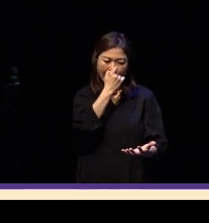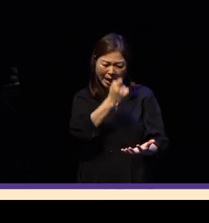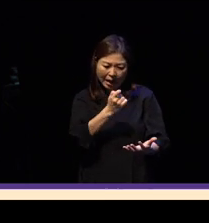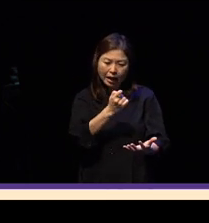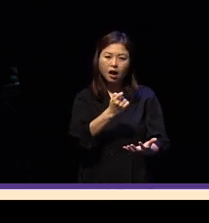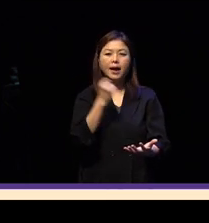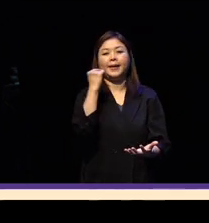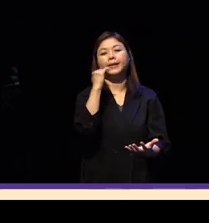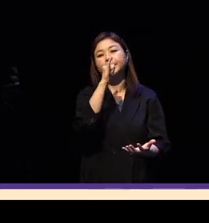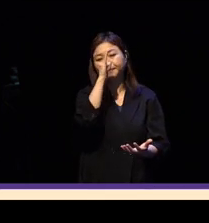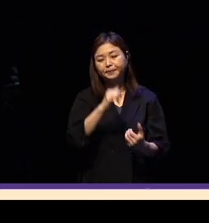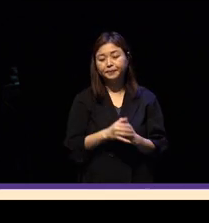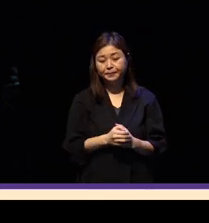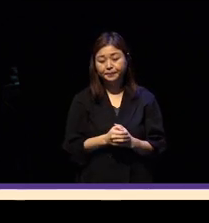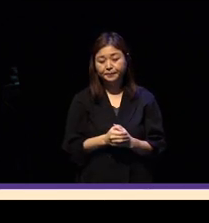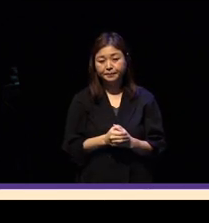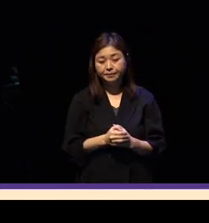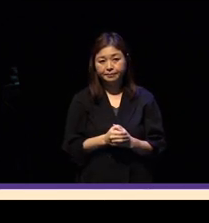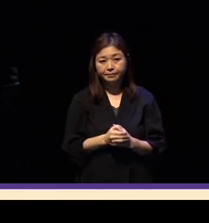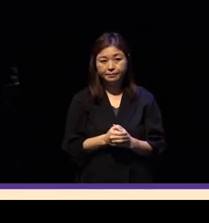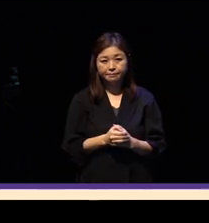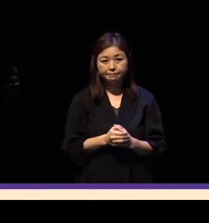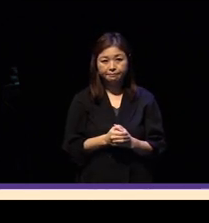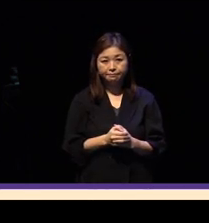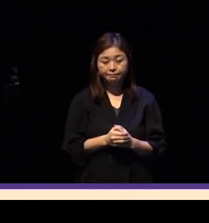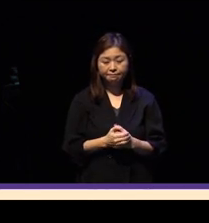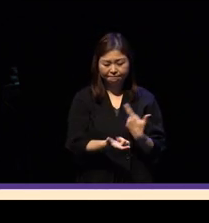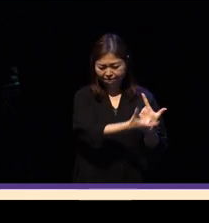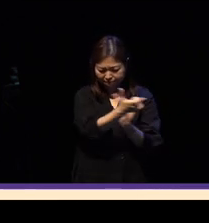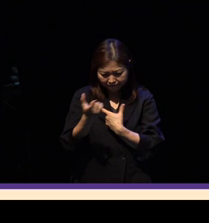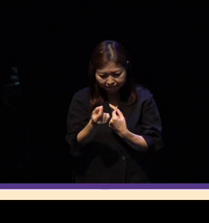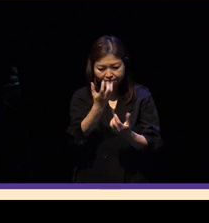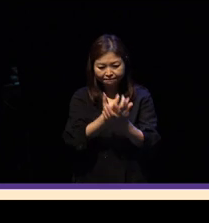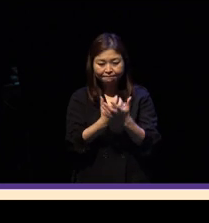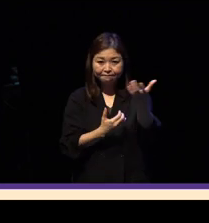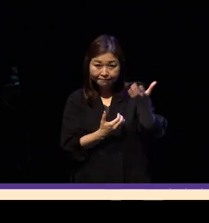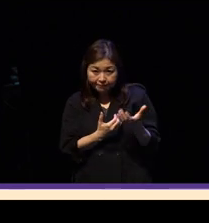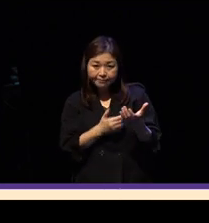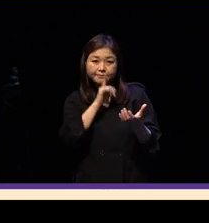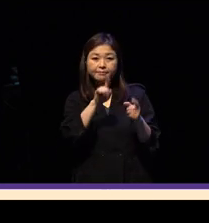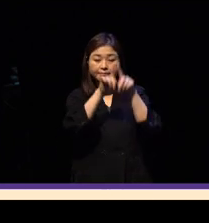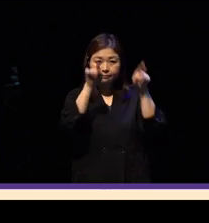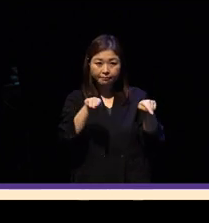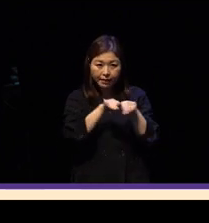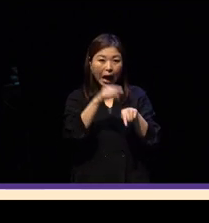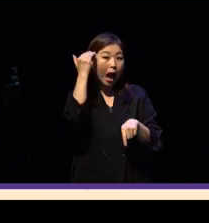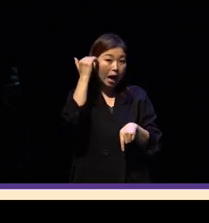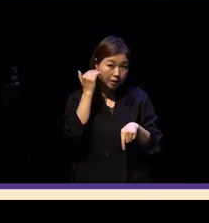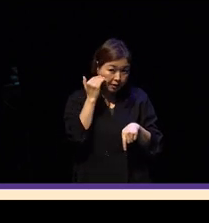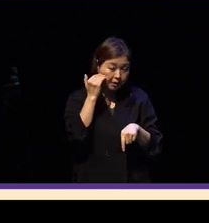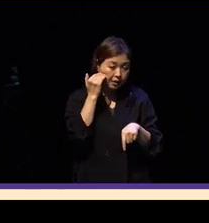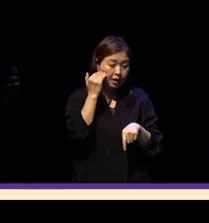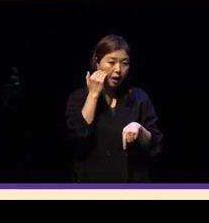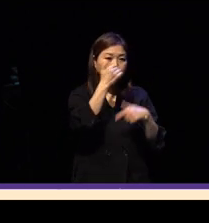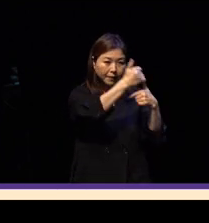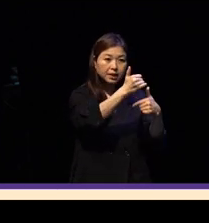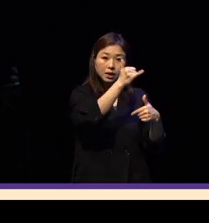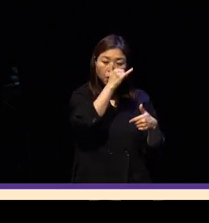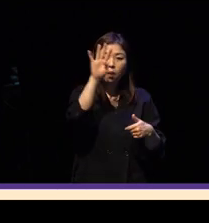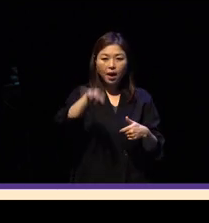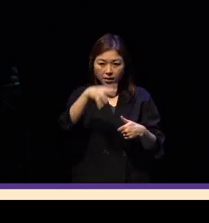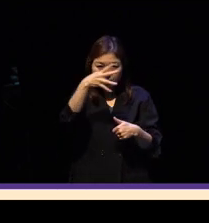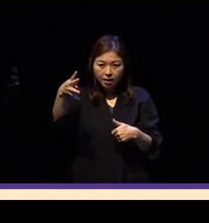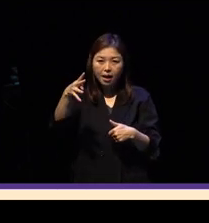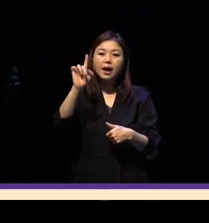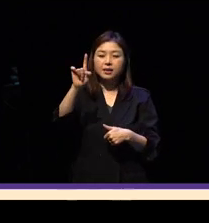까다롭습니다. 일단 공통적으로 제출하셔야 하는 지원 신청서가 한글 파일이 한 개, 그 다음에 엑셀 파일이 한